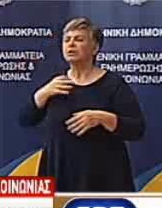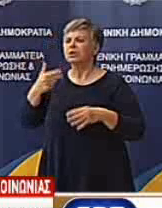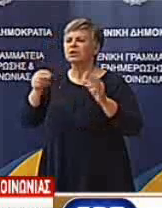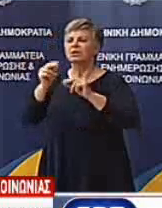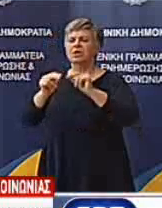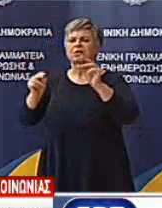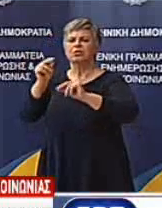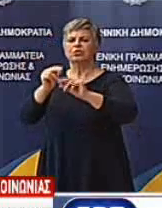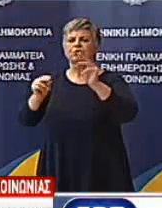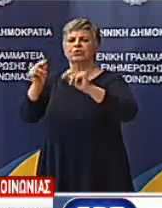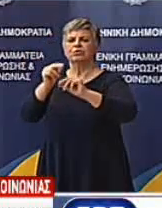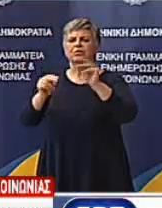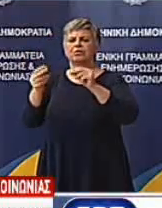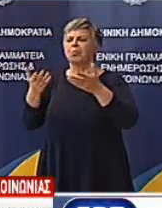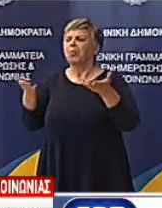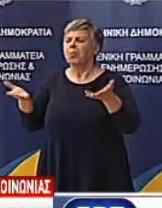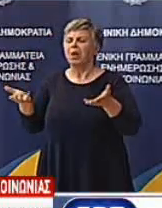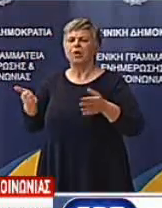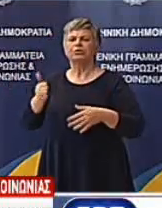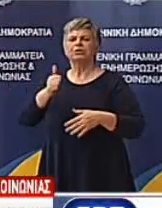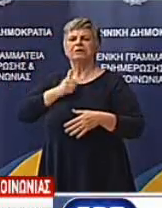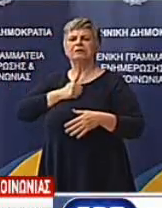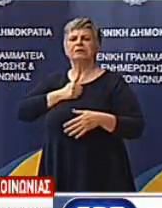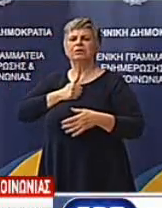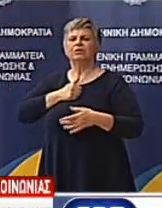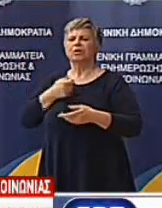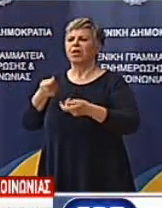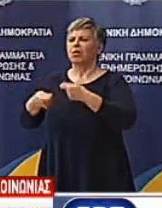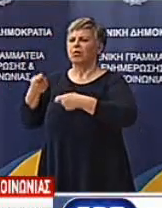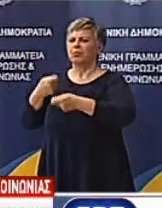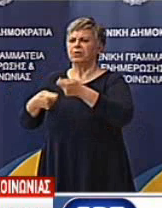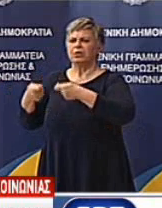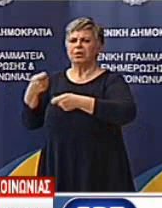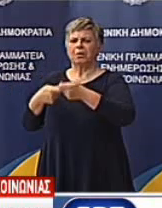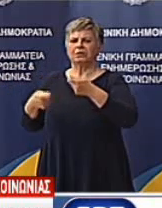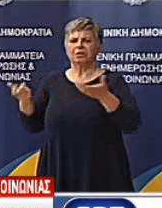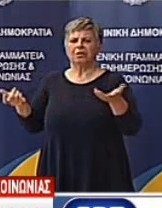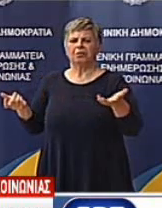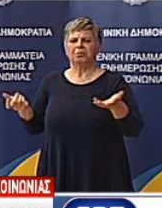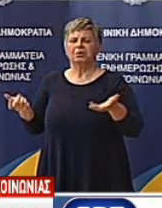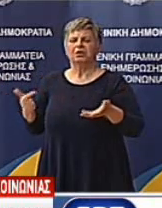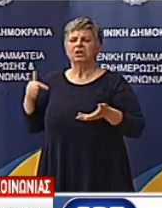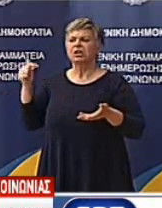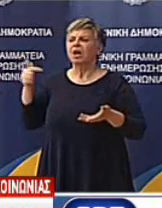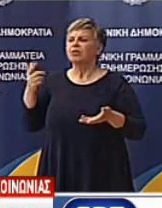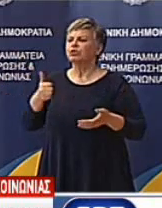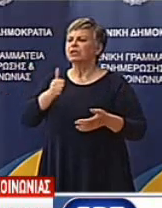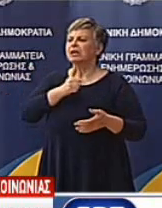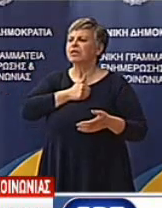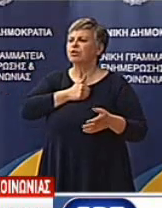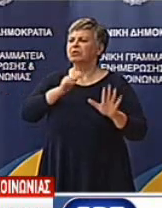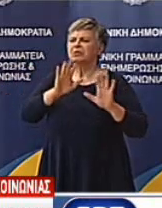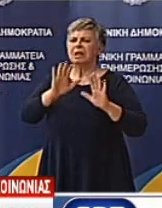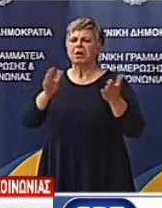Τι καταλάβατε. Ότι ο Τούρκος έχει μιλήσει με κάποιους Έλληνες. Καναλάκες. Προφανώς. Εδώ νομίζω ότι πρέπει